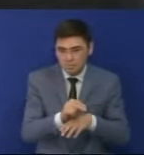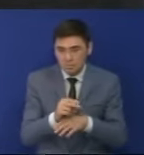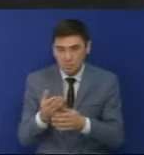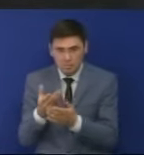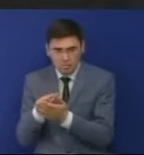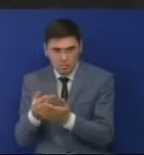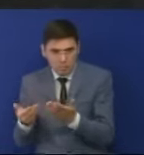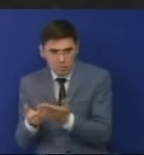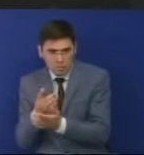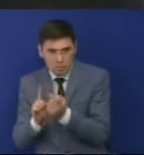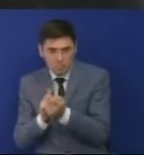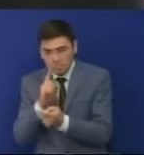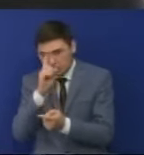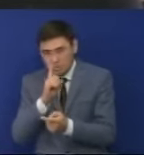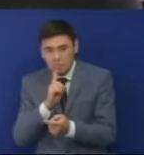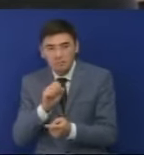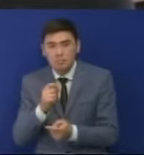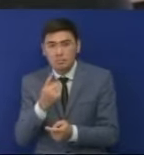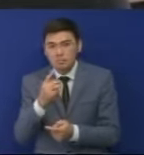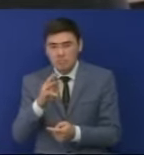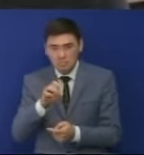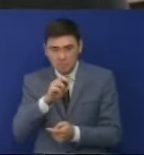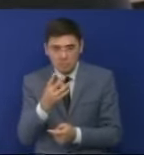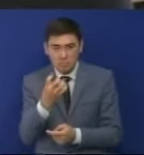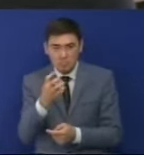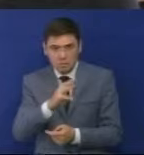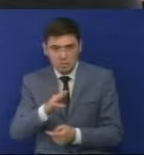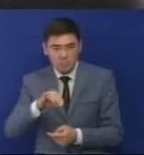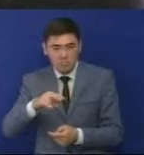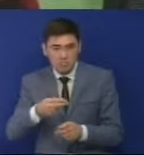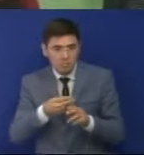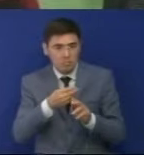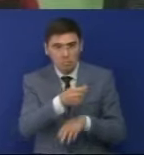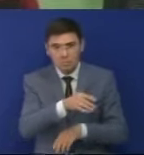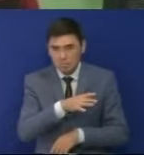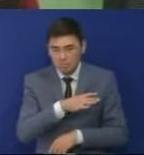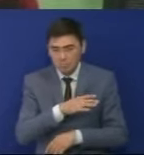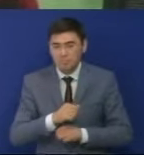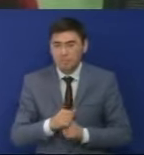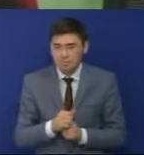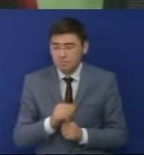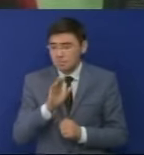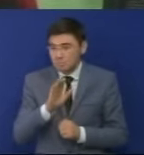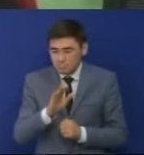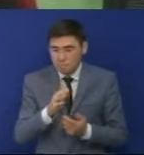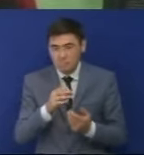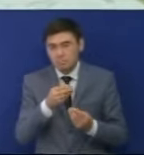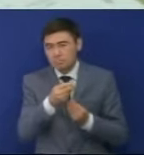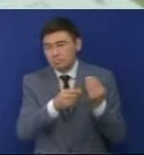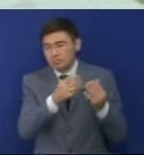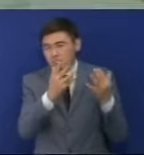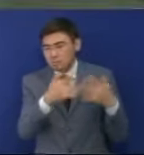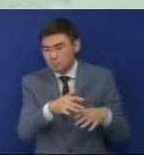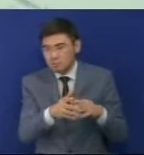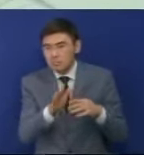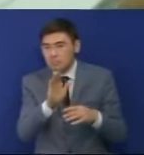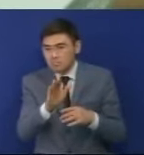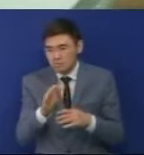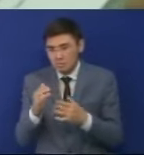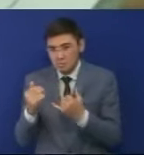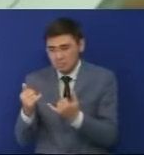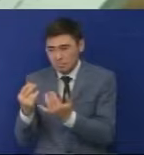бойынша сәуір айынан бастап біз 1 миллиард 400 миллион теңге төледік. Алайда тәжірибе көрсеткендей, қаржыландыру көлемінің